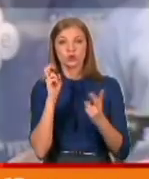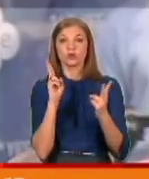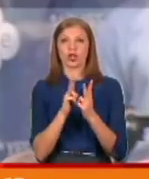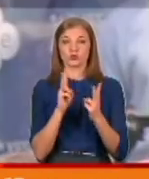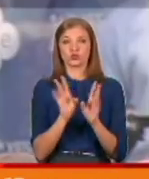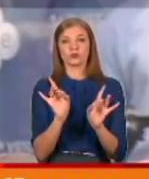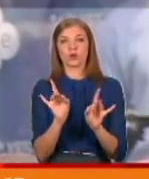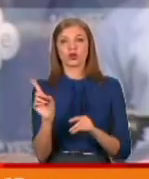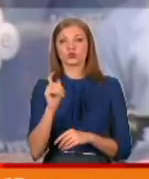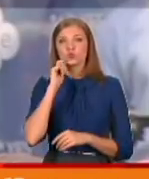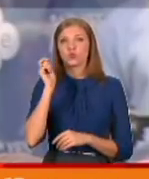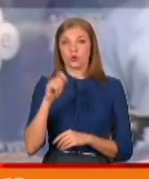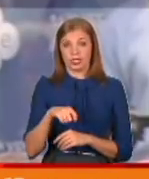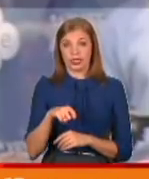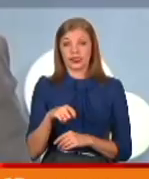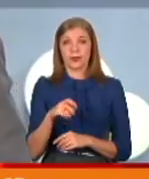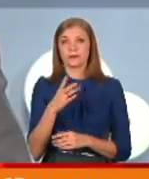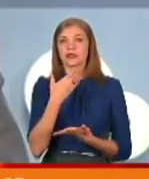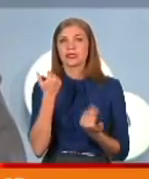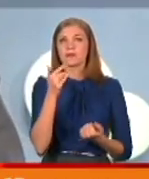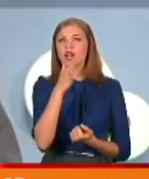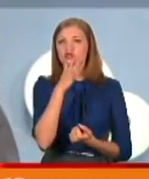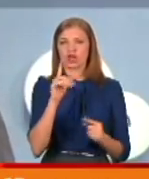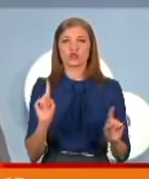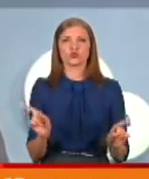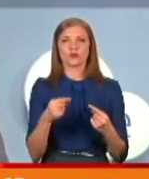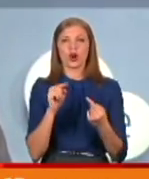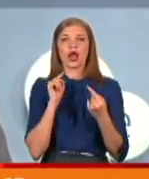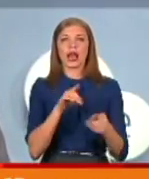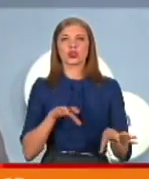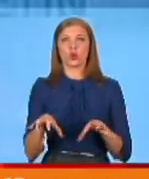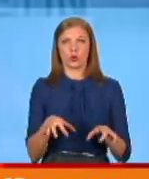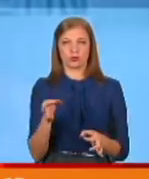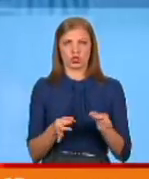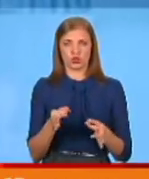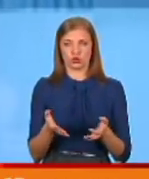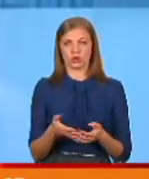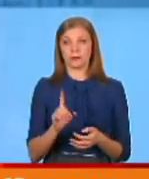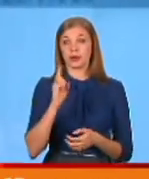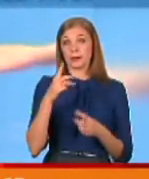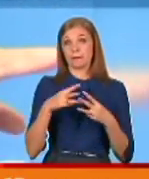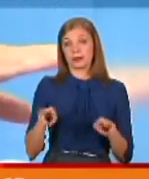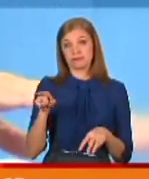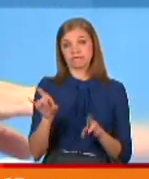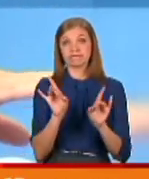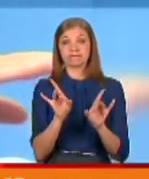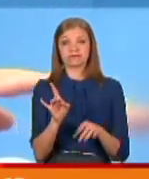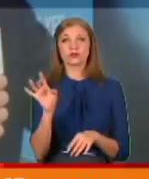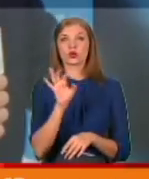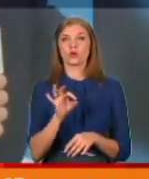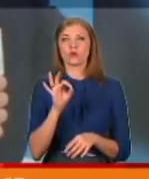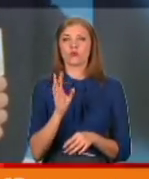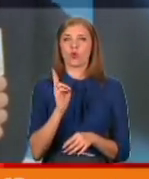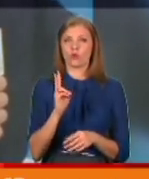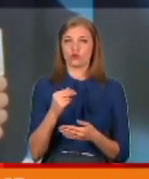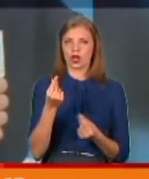зустрічах пояснює, що Україна не має часу створювати антикорупційний суд. Прем'єр Яценюк розповідає про